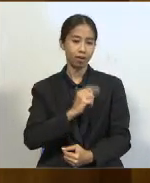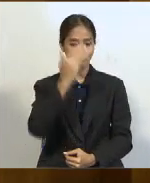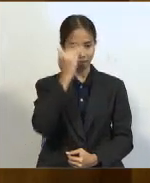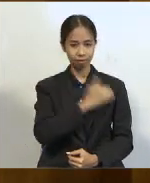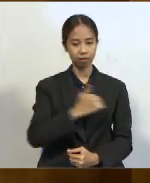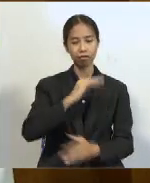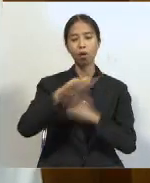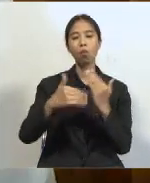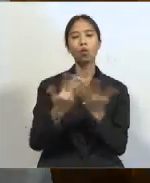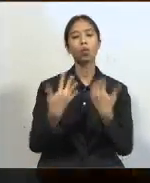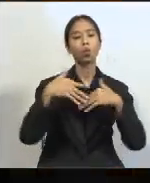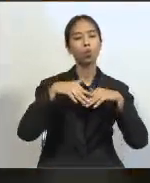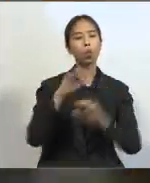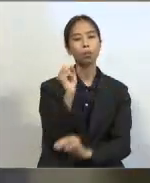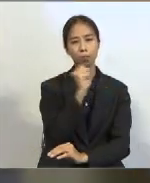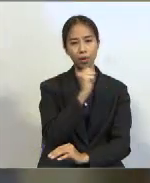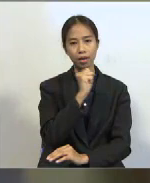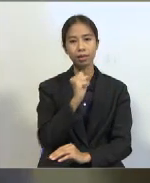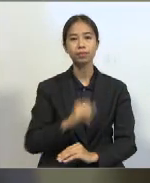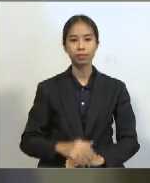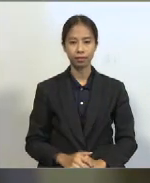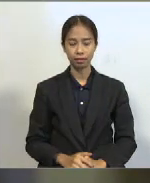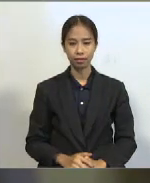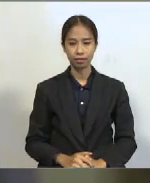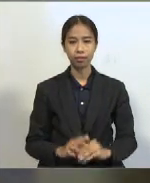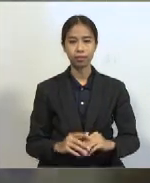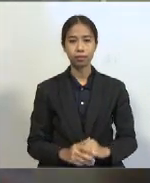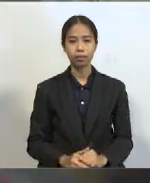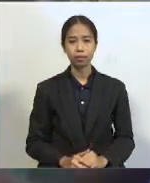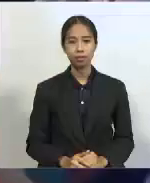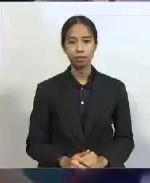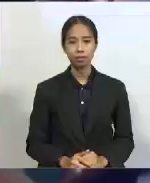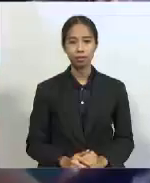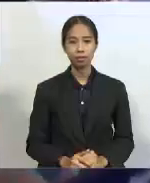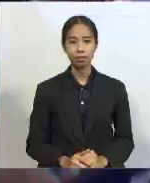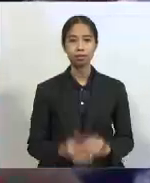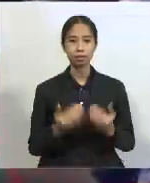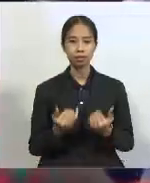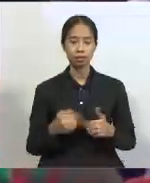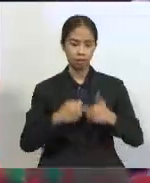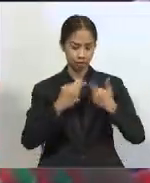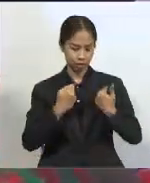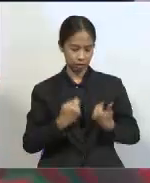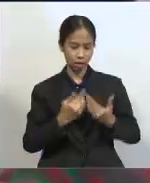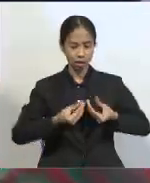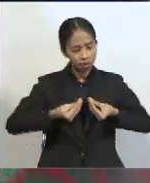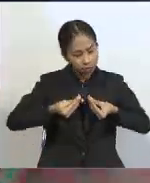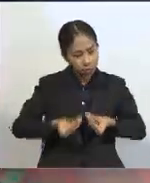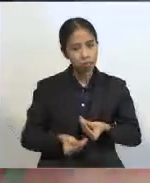านใช้ความรักเป็นสะพานมอบกายและใจอุทิ